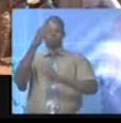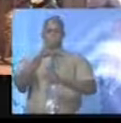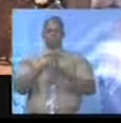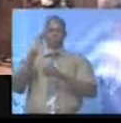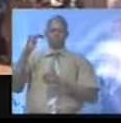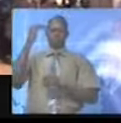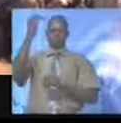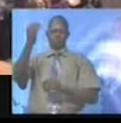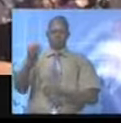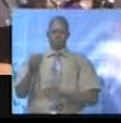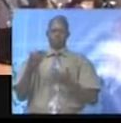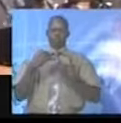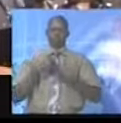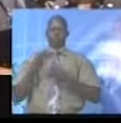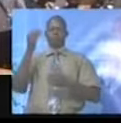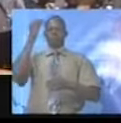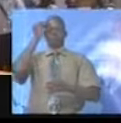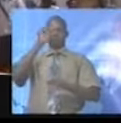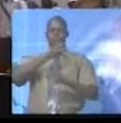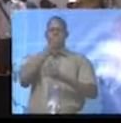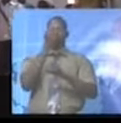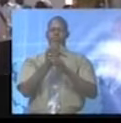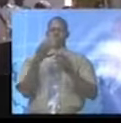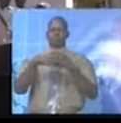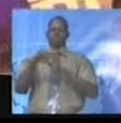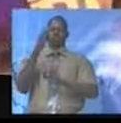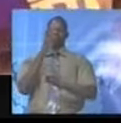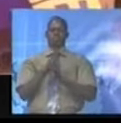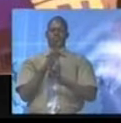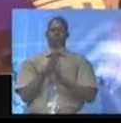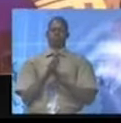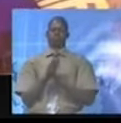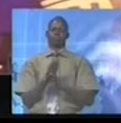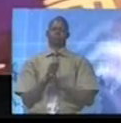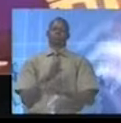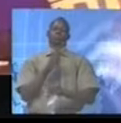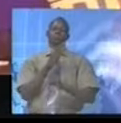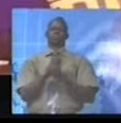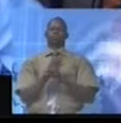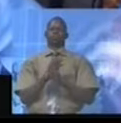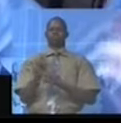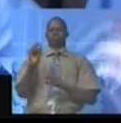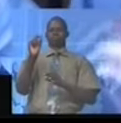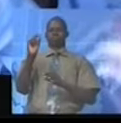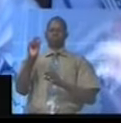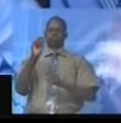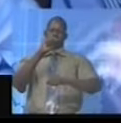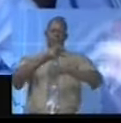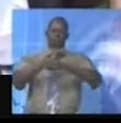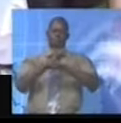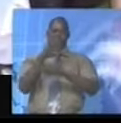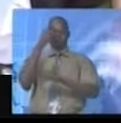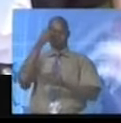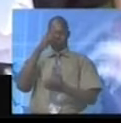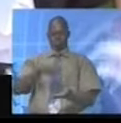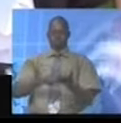à venir, a été officiellement installé dans ses fonctions. Un mandat placé sous le signe du travail pour